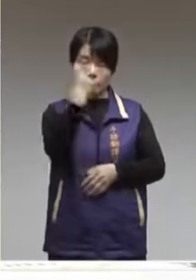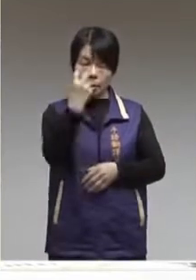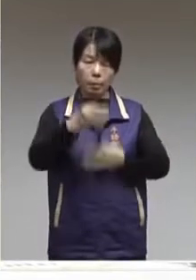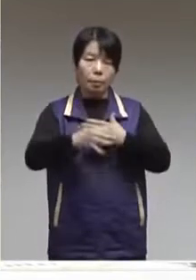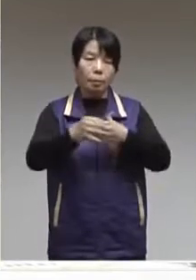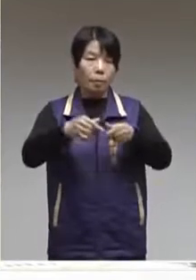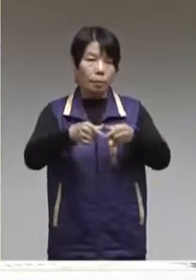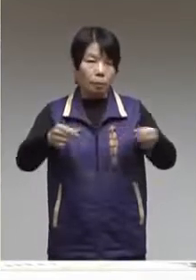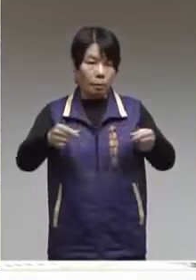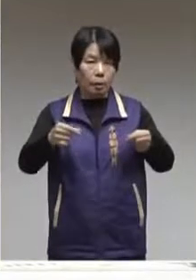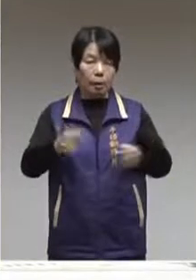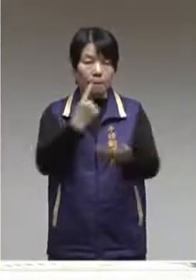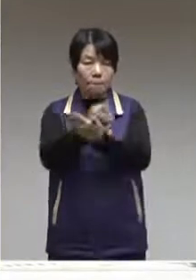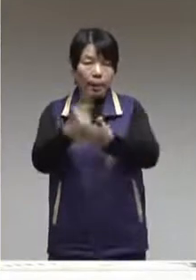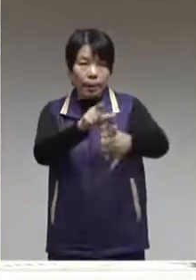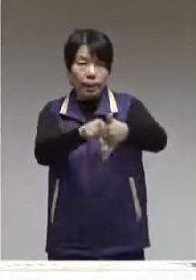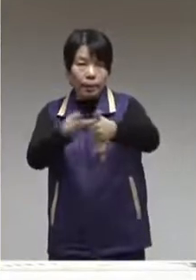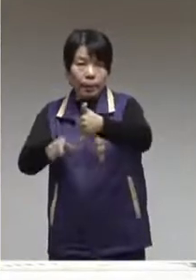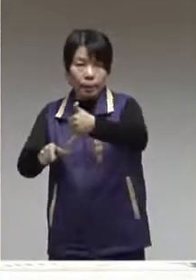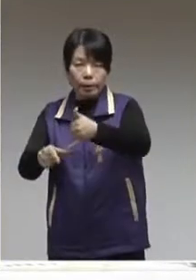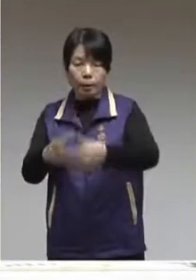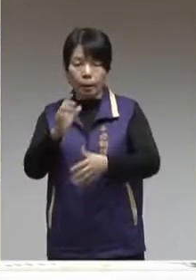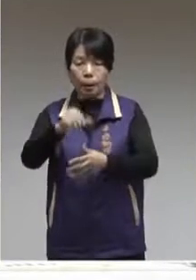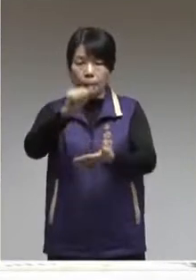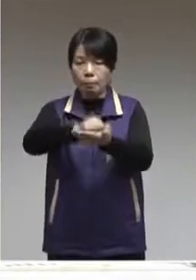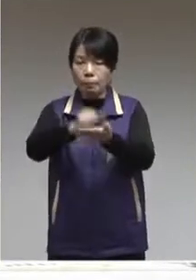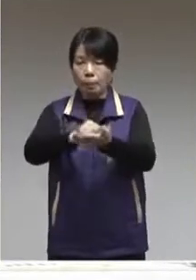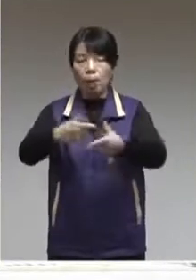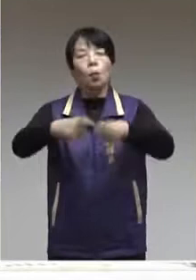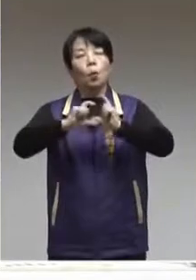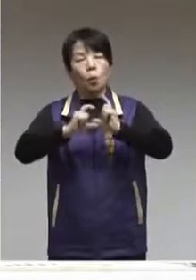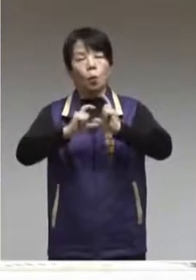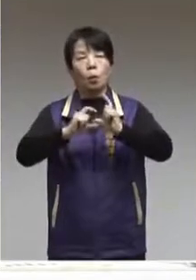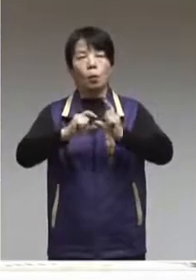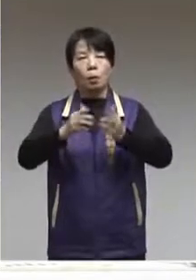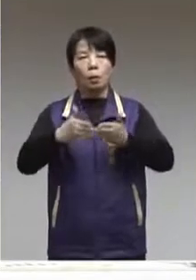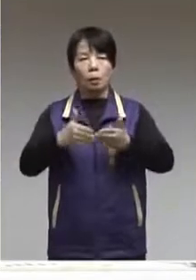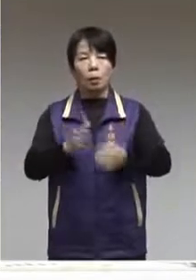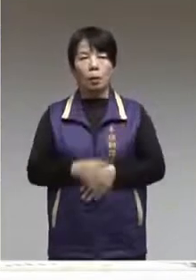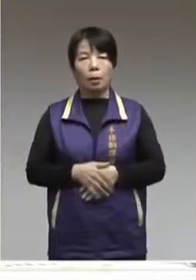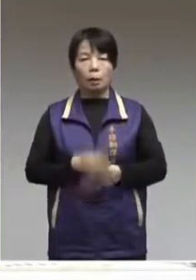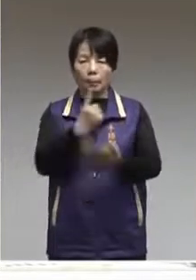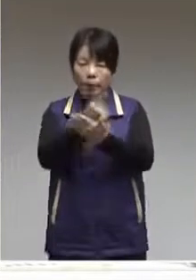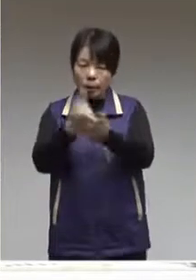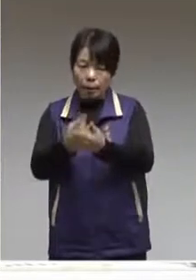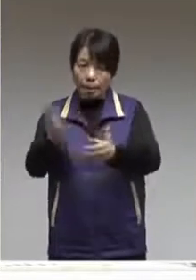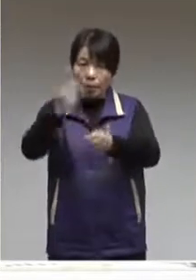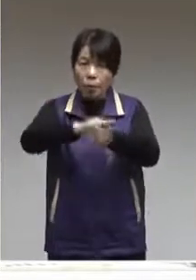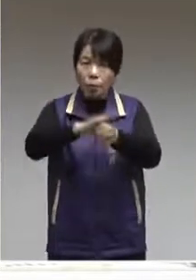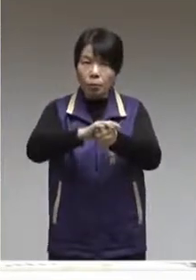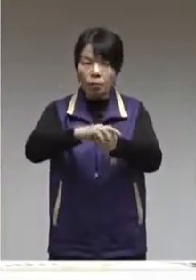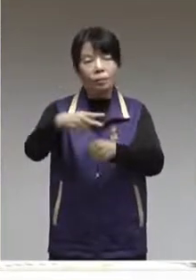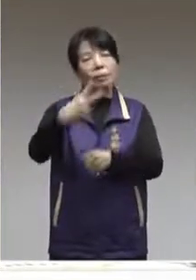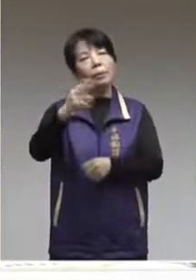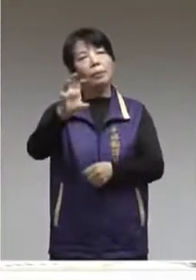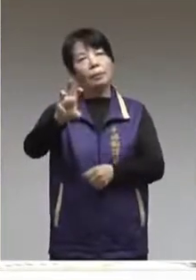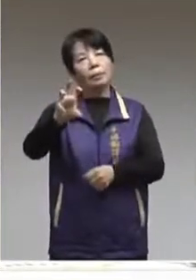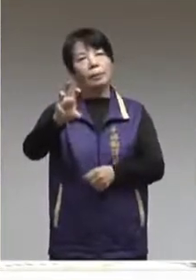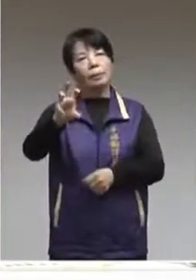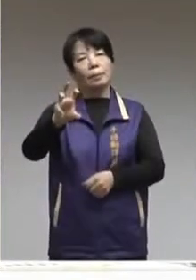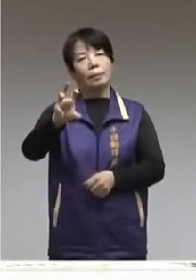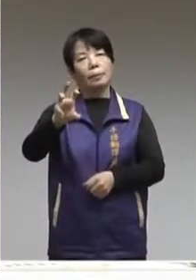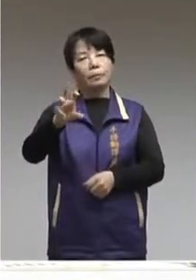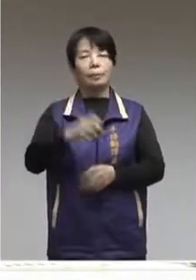我们每一个个案，因为他要回传资料、哦、每一个个案补助200块。假